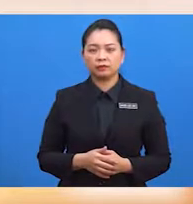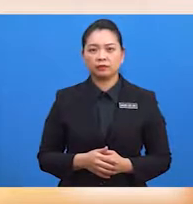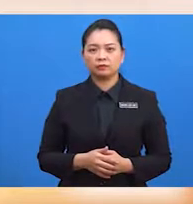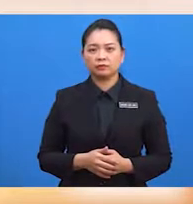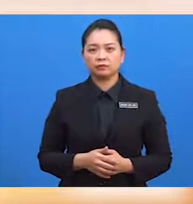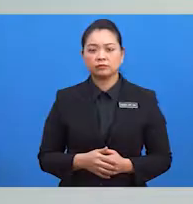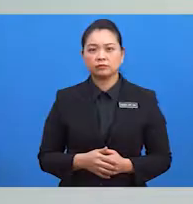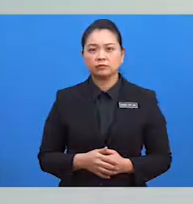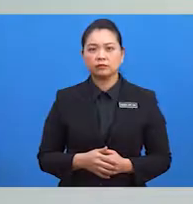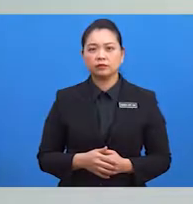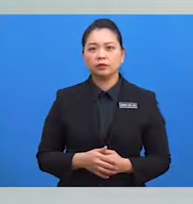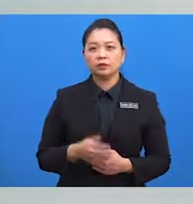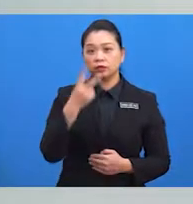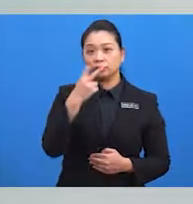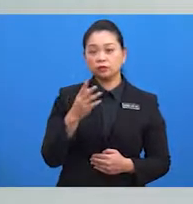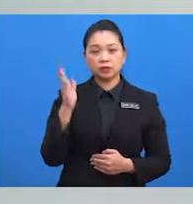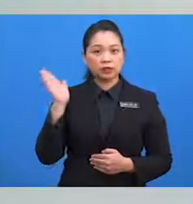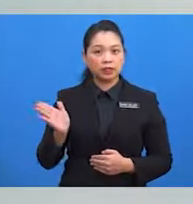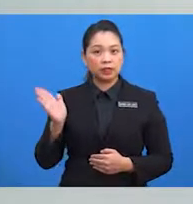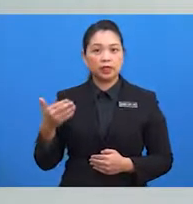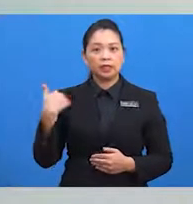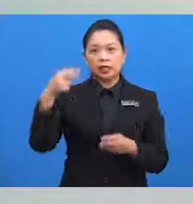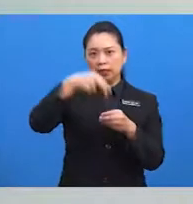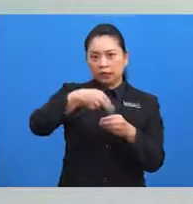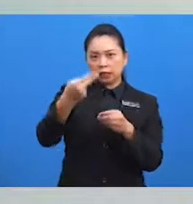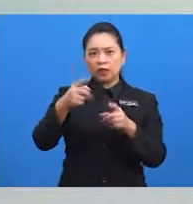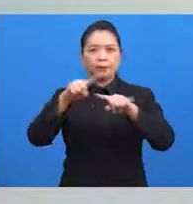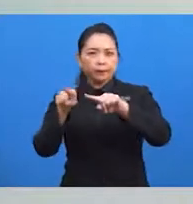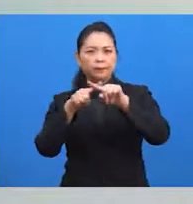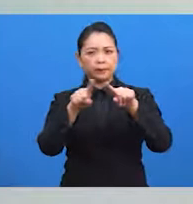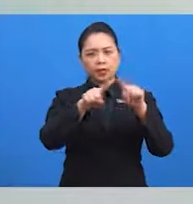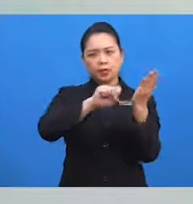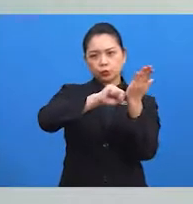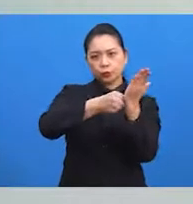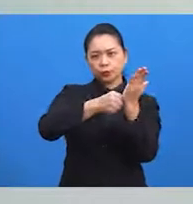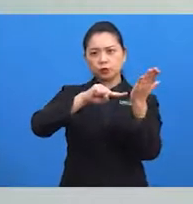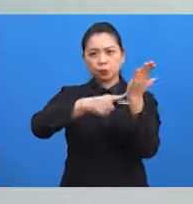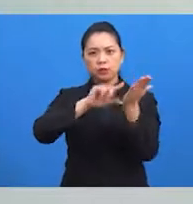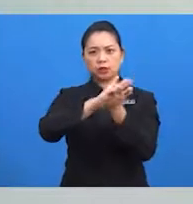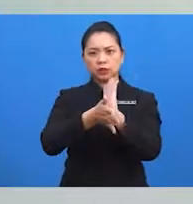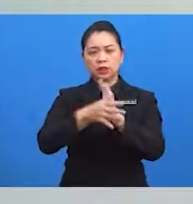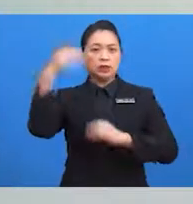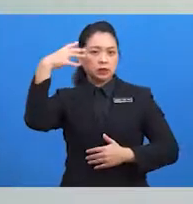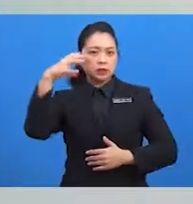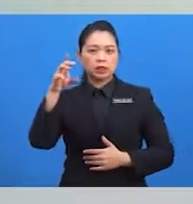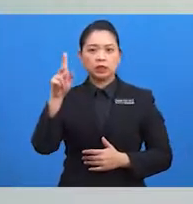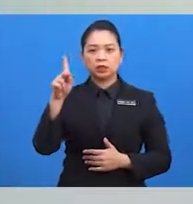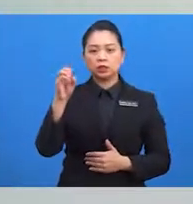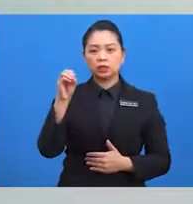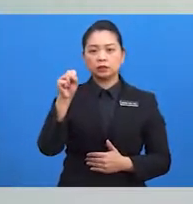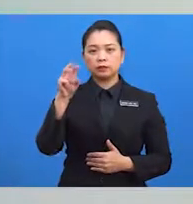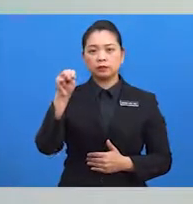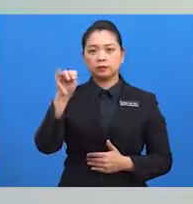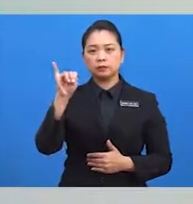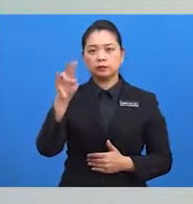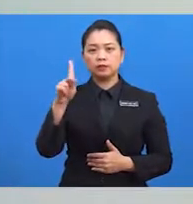belakang dihasilkan daripada pelbagai sumber termasuklah semula jadi yaitu sedang kosong Hai muatan